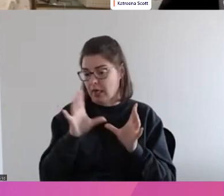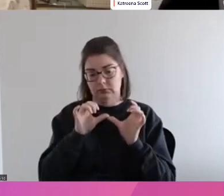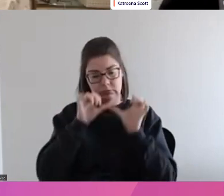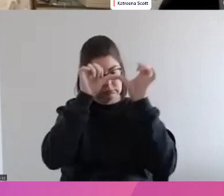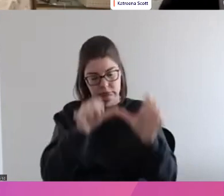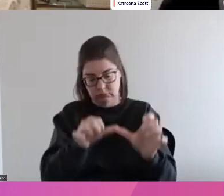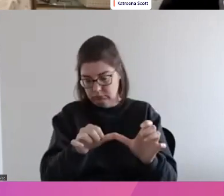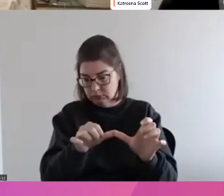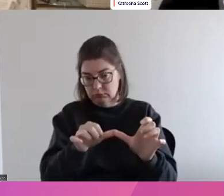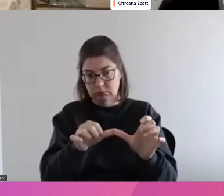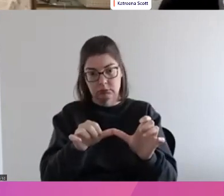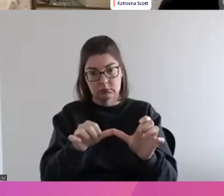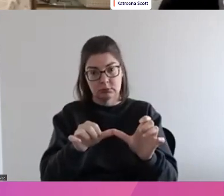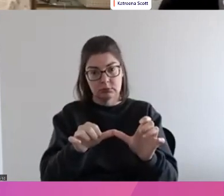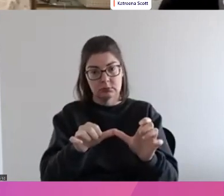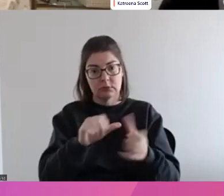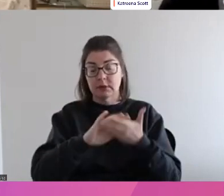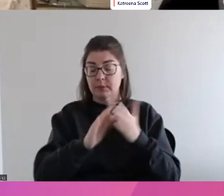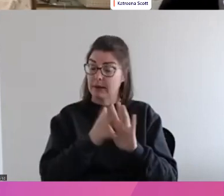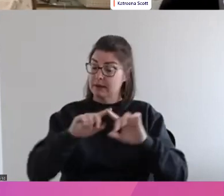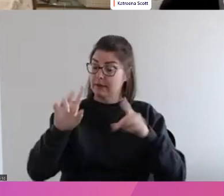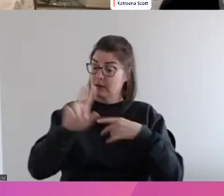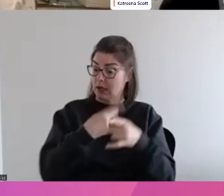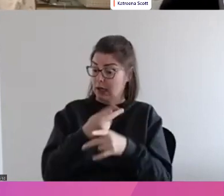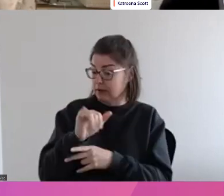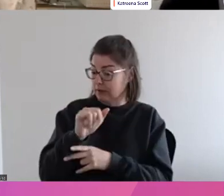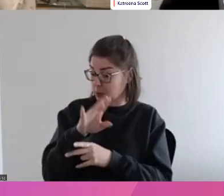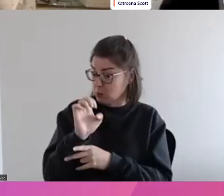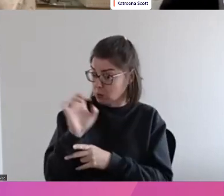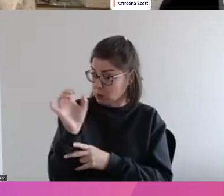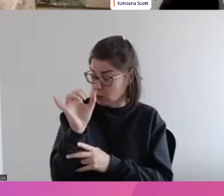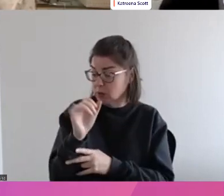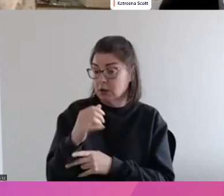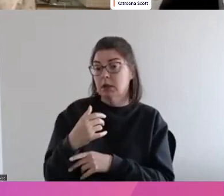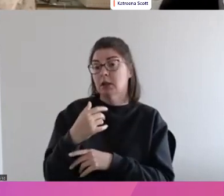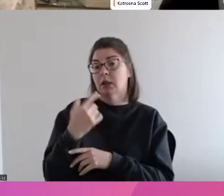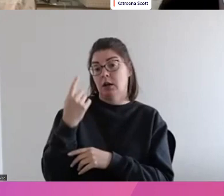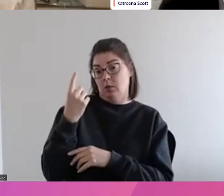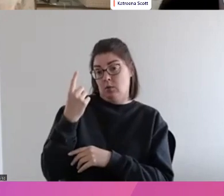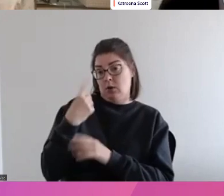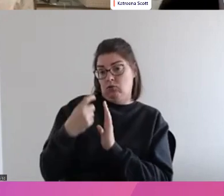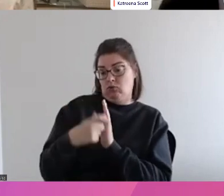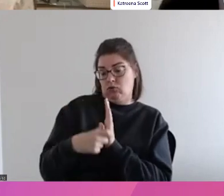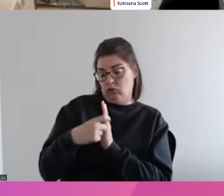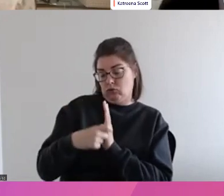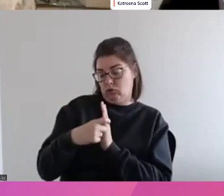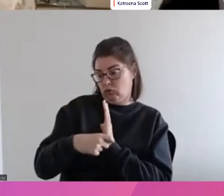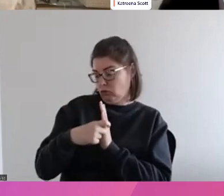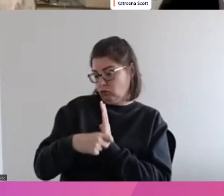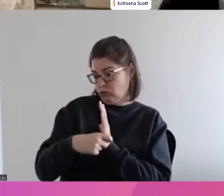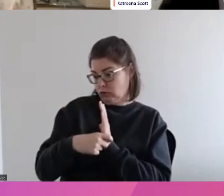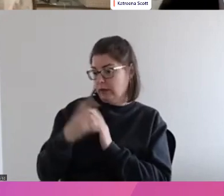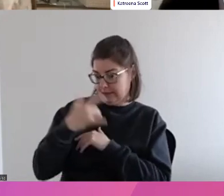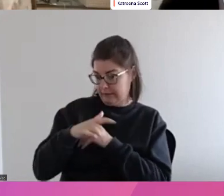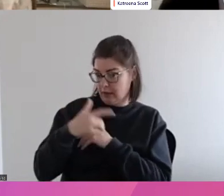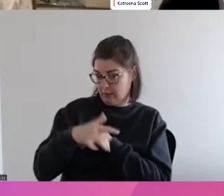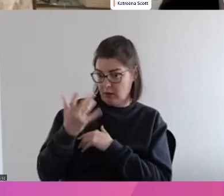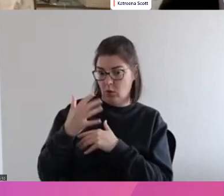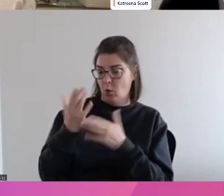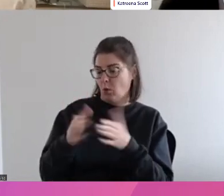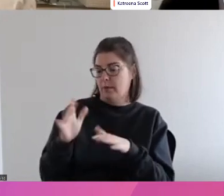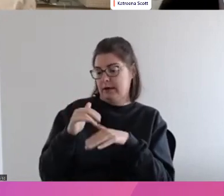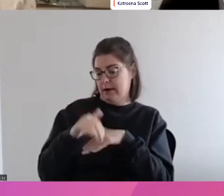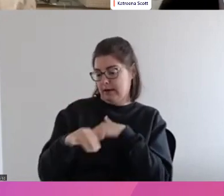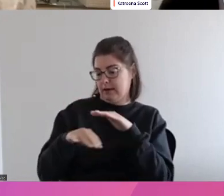simplement le contraire. Ça n'arrête pas et ça peut devenir un autre type de maltraitance. Un des articles qui